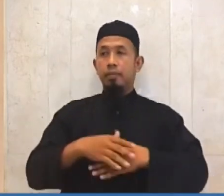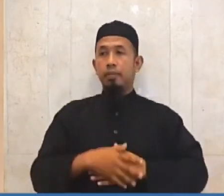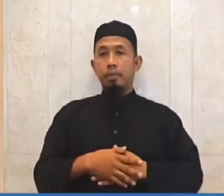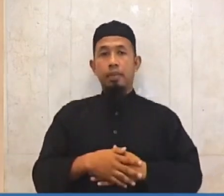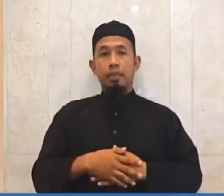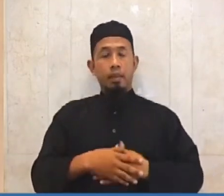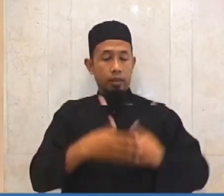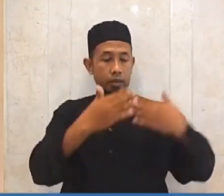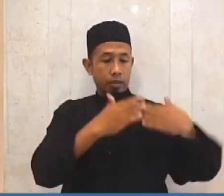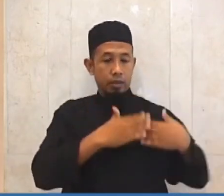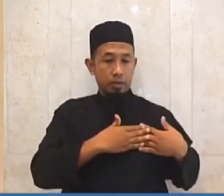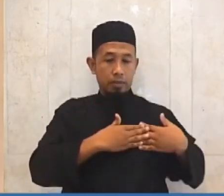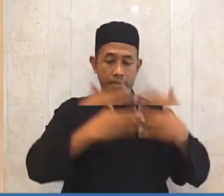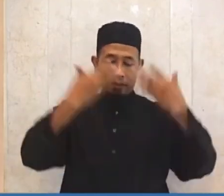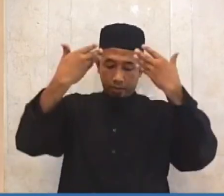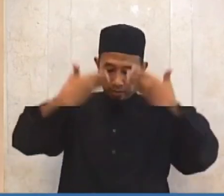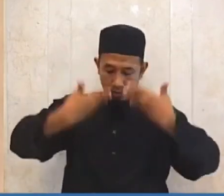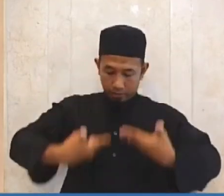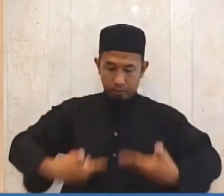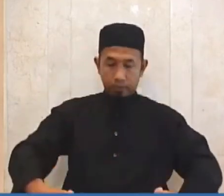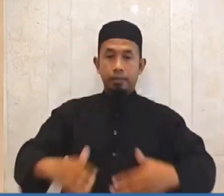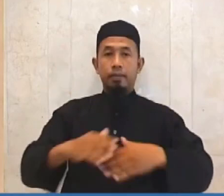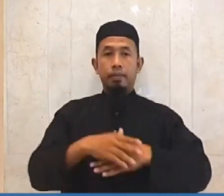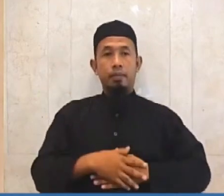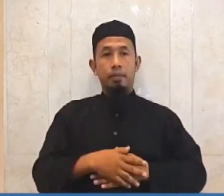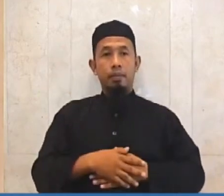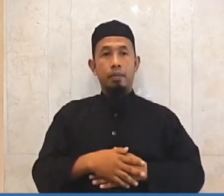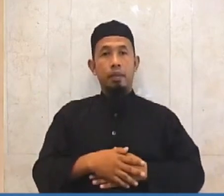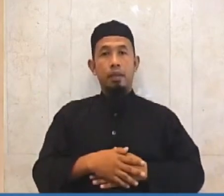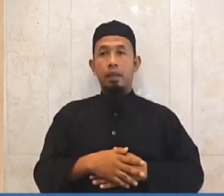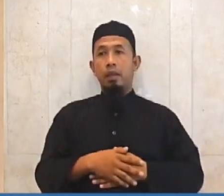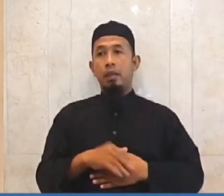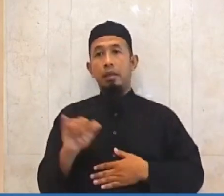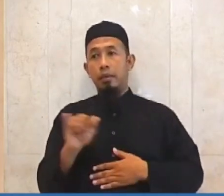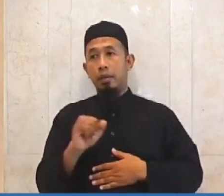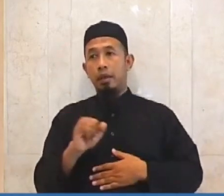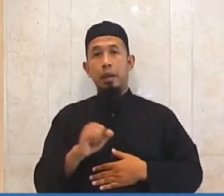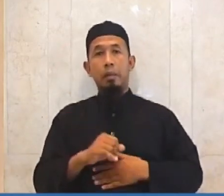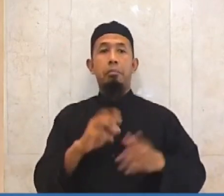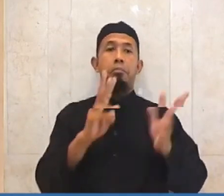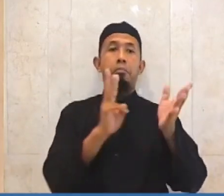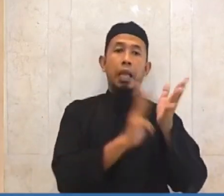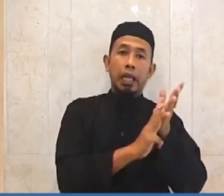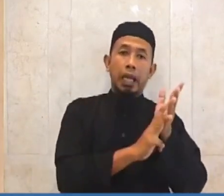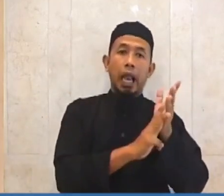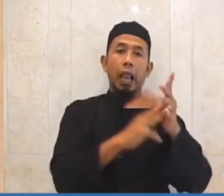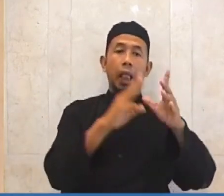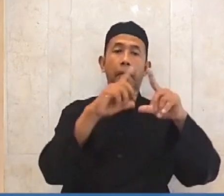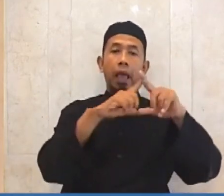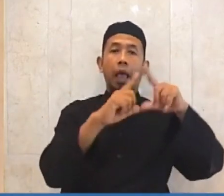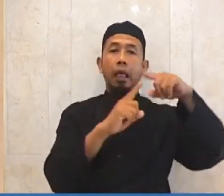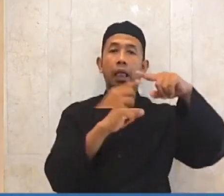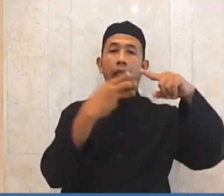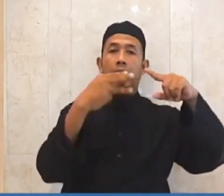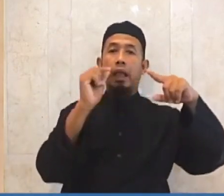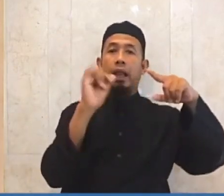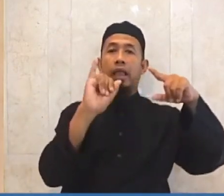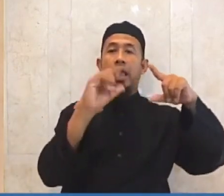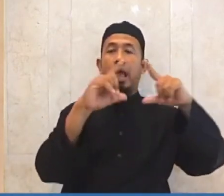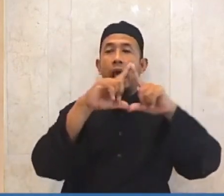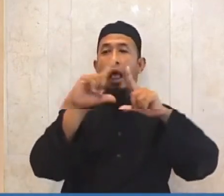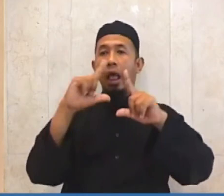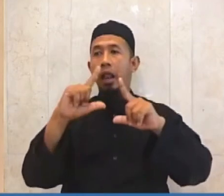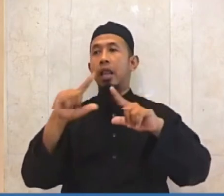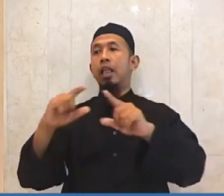dan raga unsur material dan spiritual maka di dalam pembang bangunan